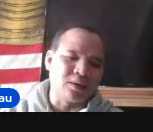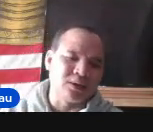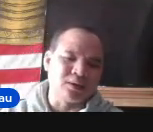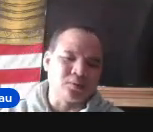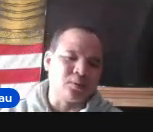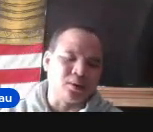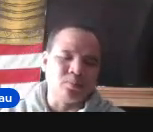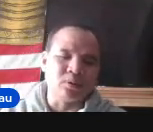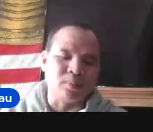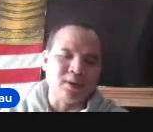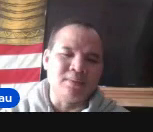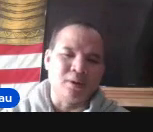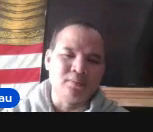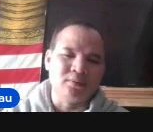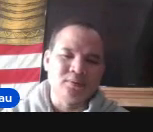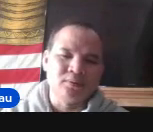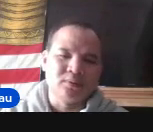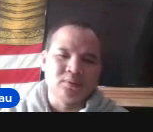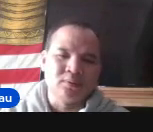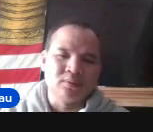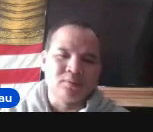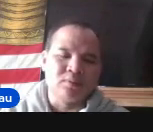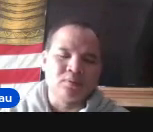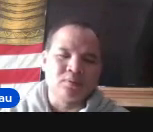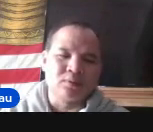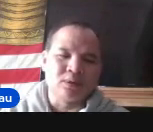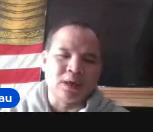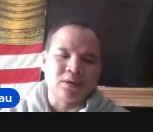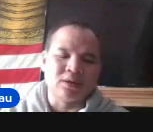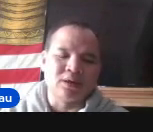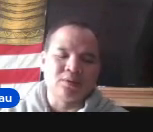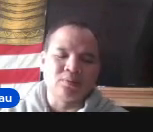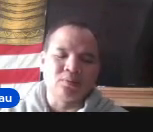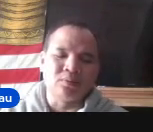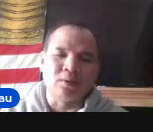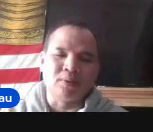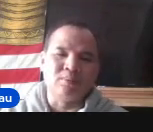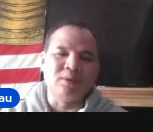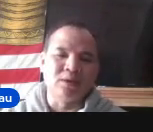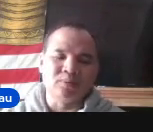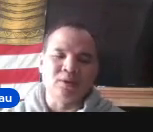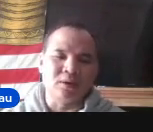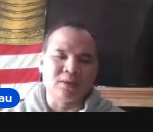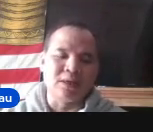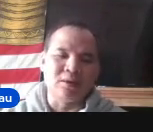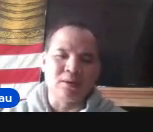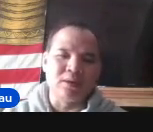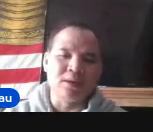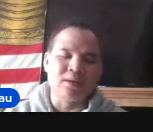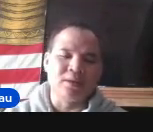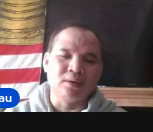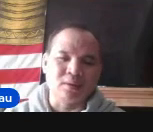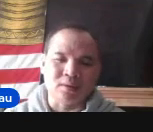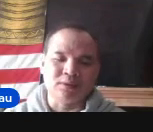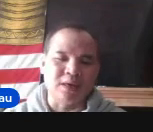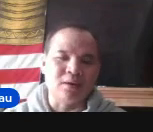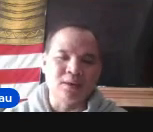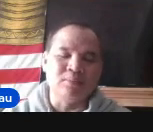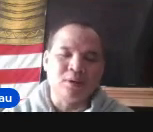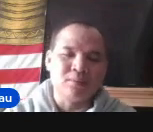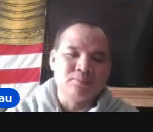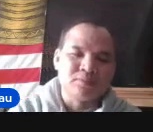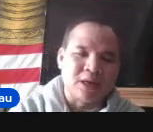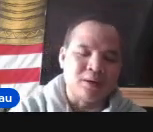นะครับเห็นนักโทษมานั่งทุบหินเรียงกันอยู่เราก็ยังเอากันว่าให้เวลาครับถนน12เล